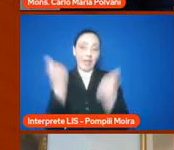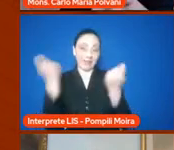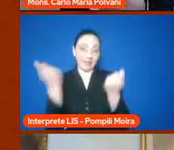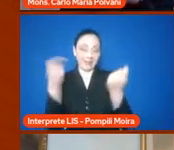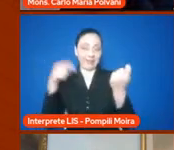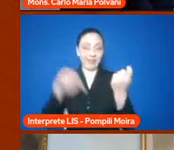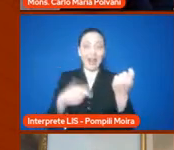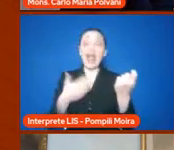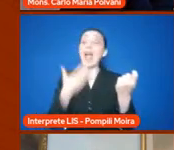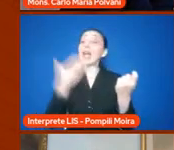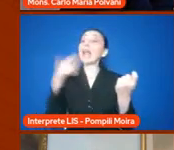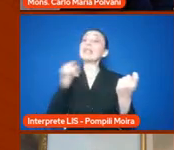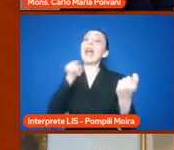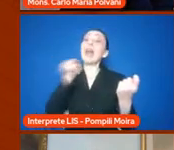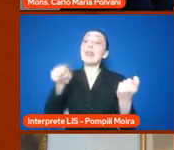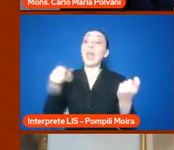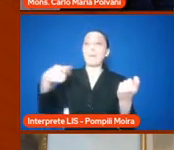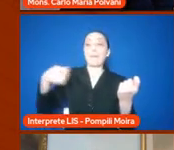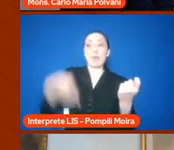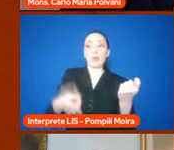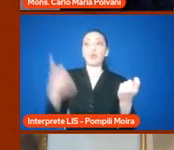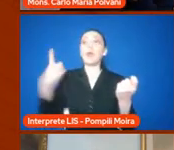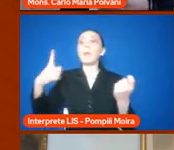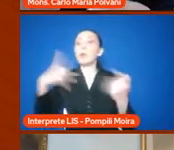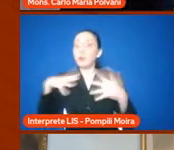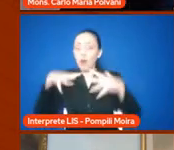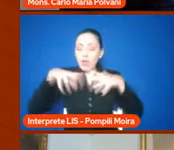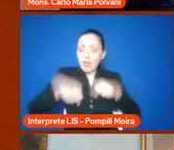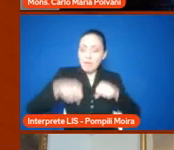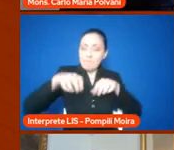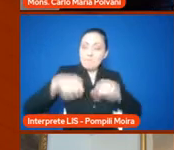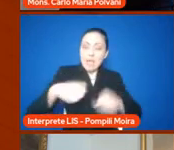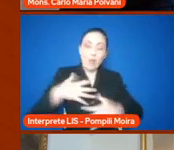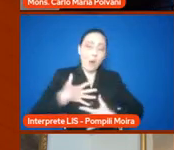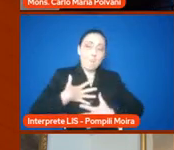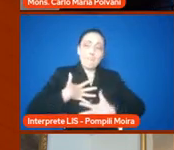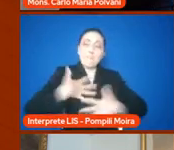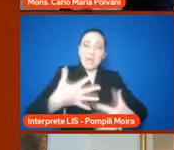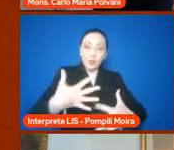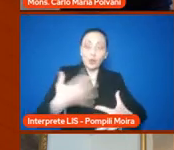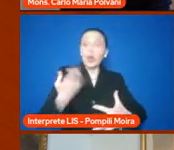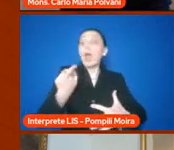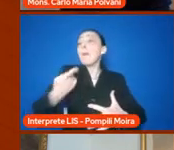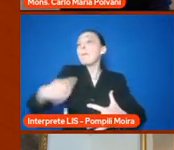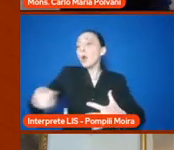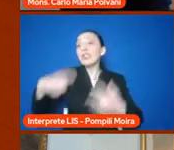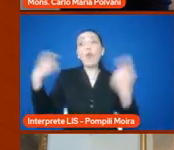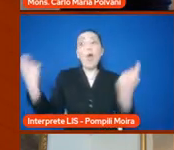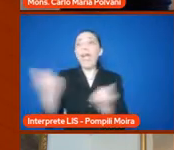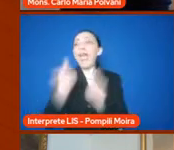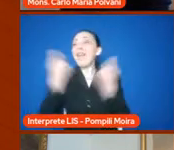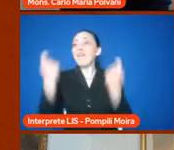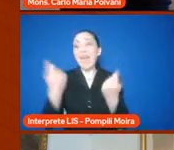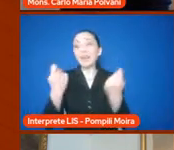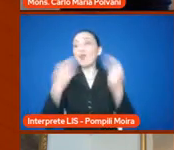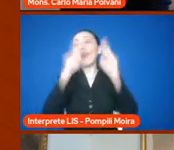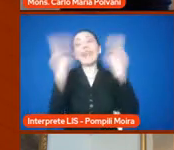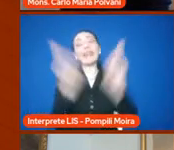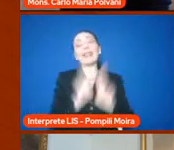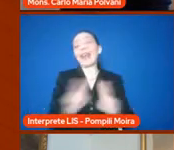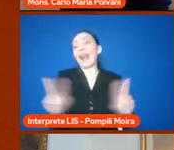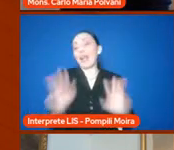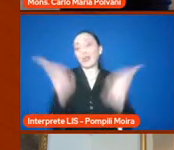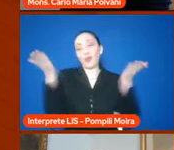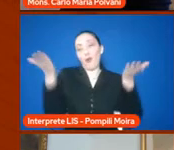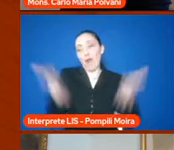per il grande impegno e la passione che mettete in questo progetto oramai diventato di rilevanza internazionale. Il tema di quest'anno è la